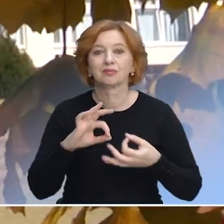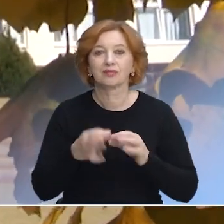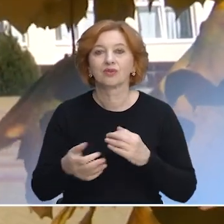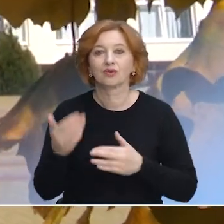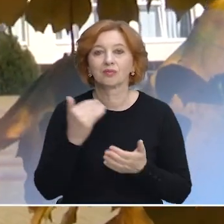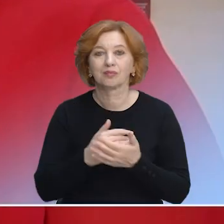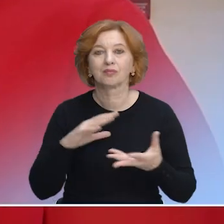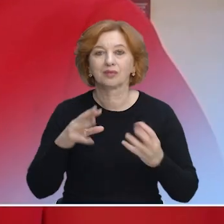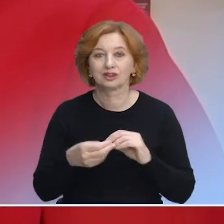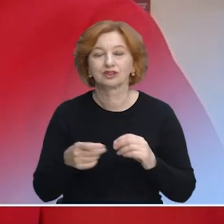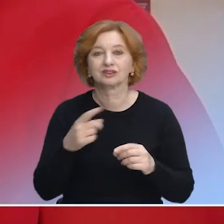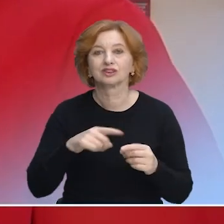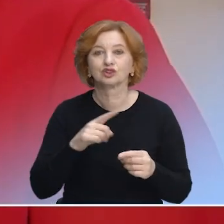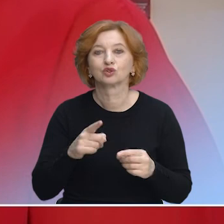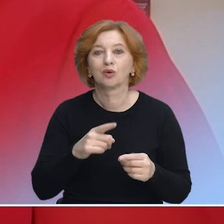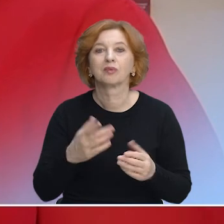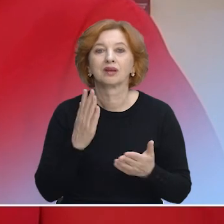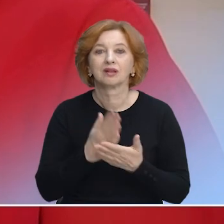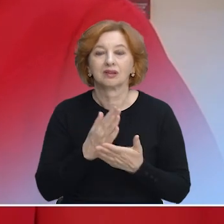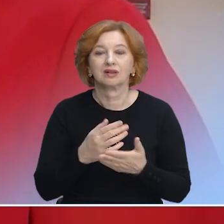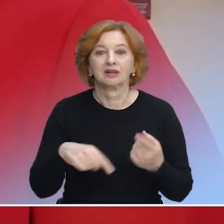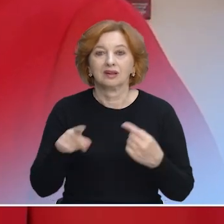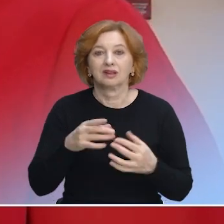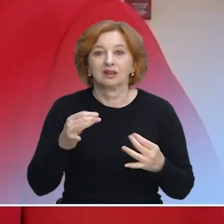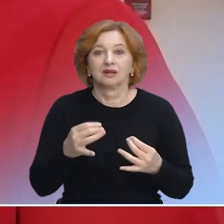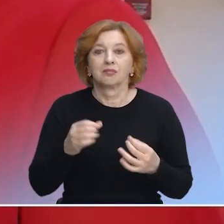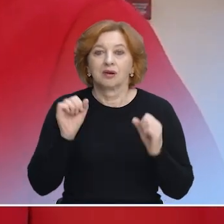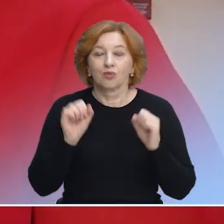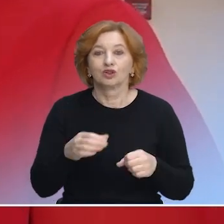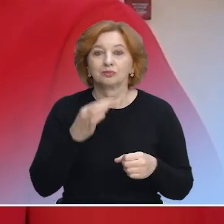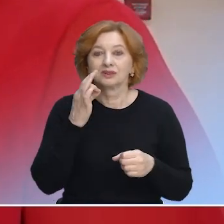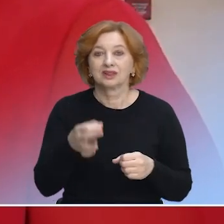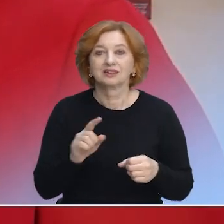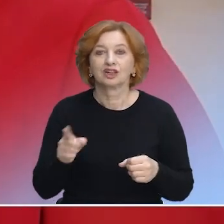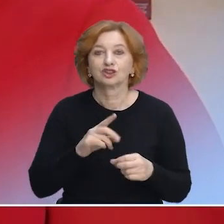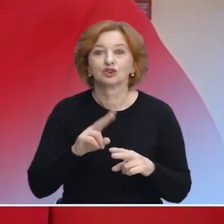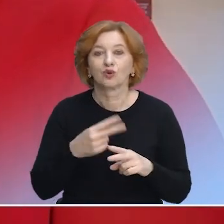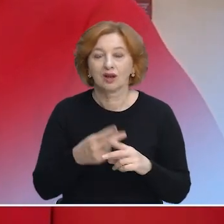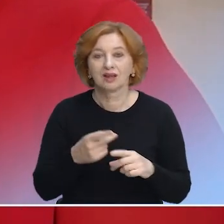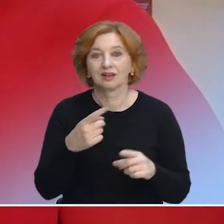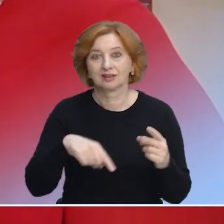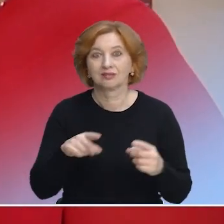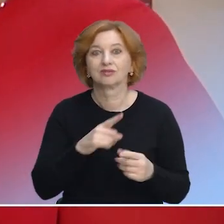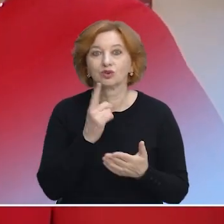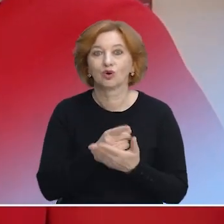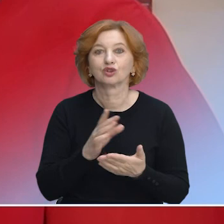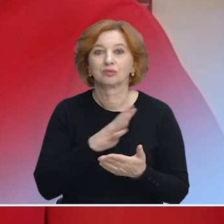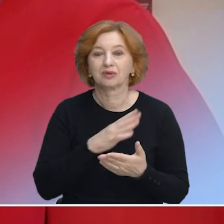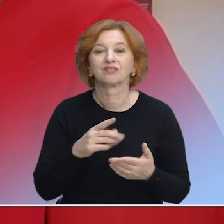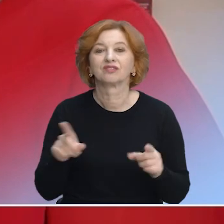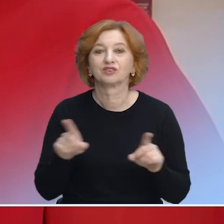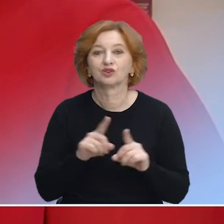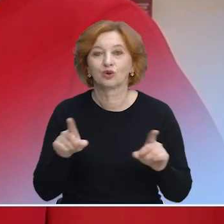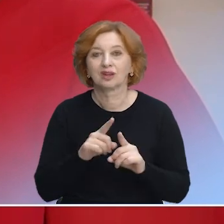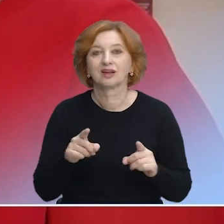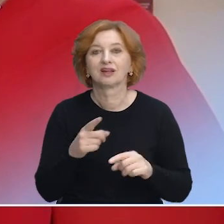Анны Иосифовны. Глядя вот на этот барельеф, мы можем сказать, что вот этот холодный камень, он передает все-таки, наверное,